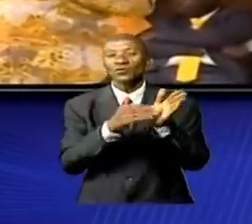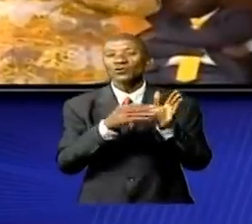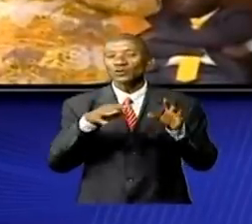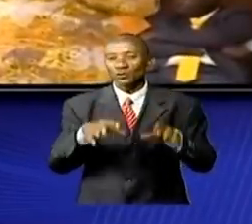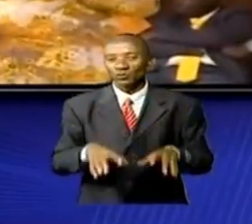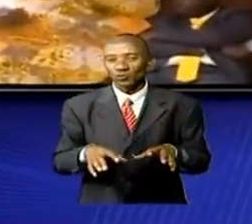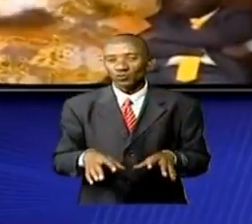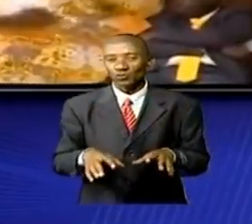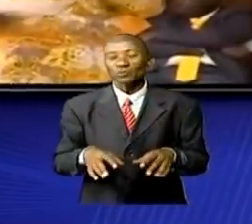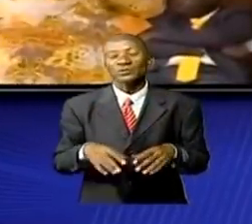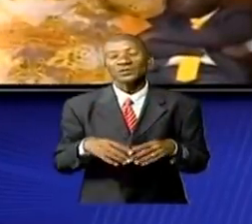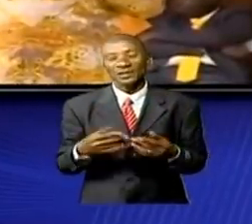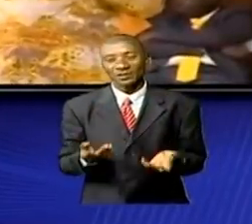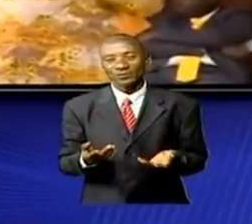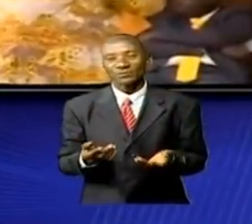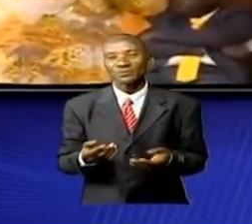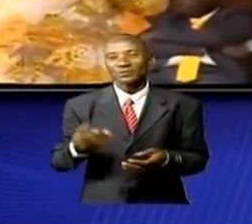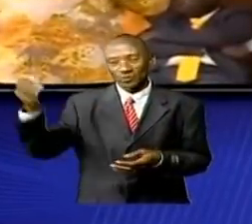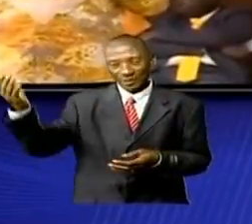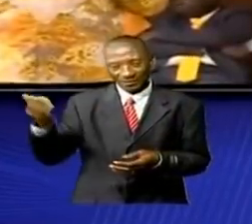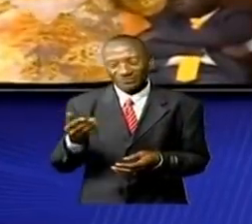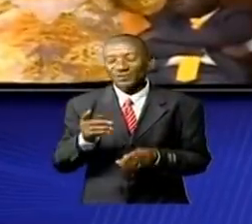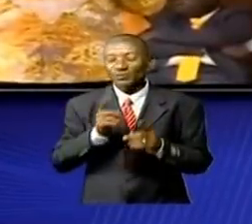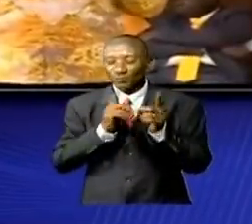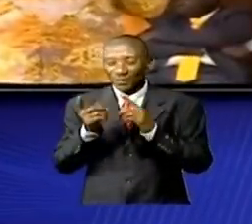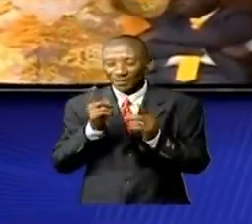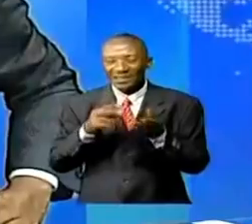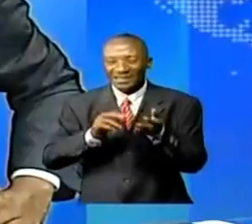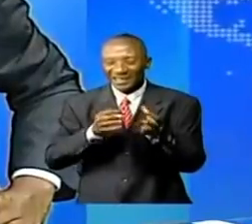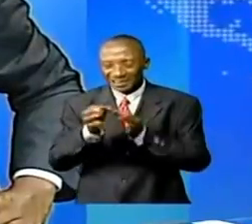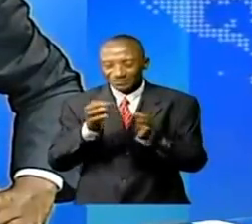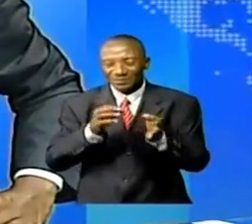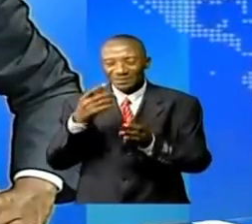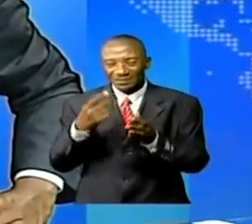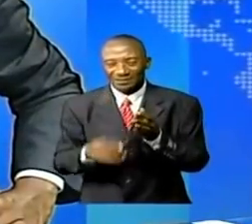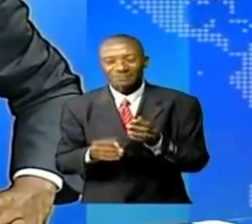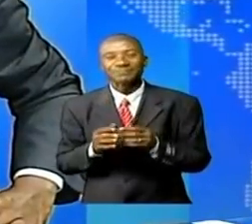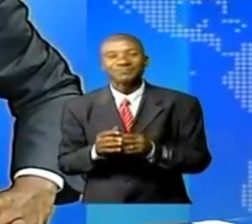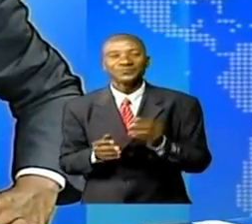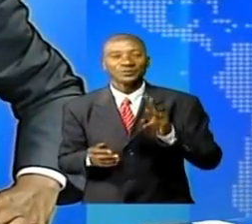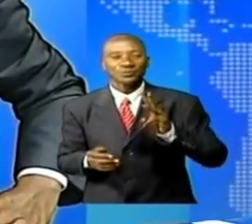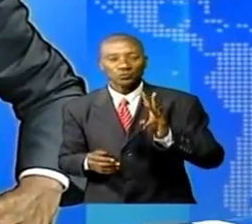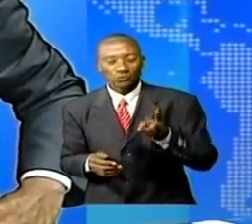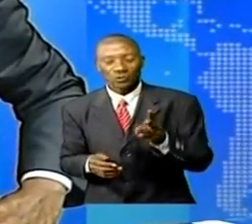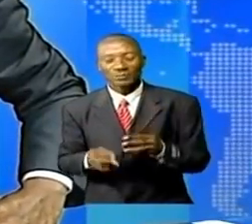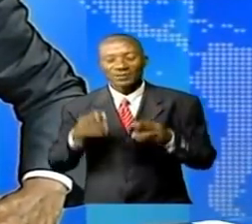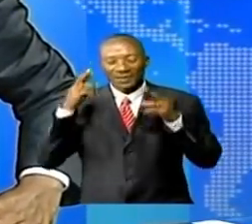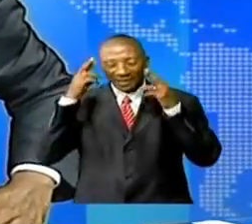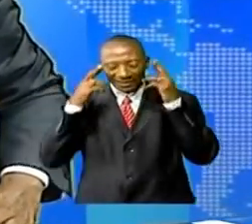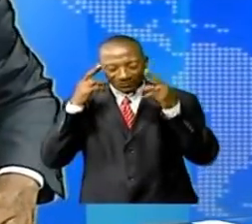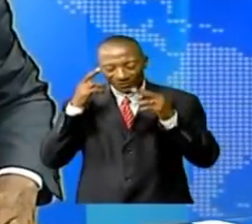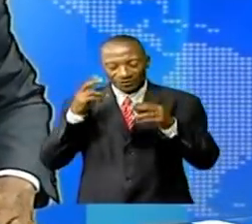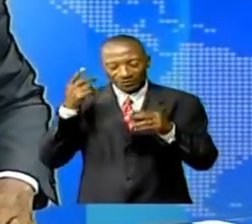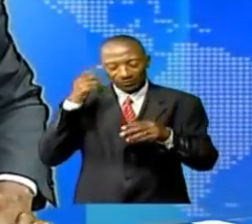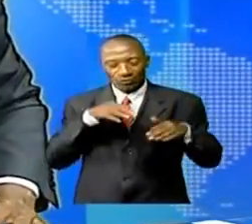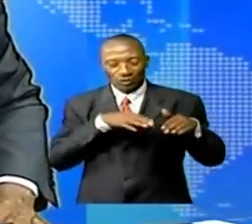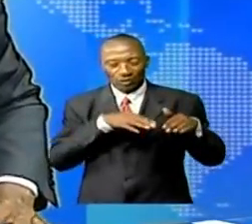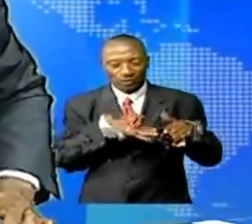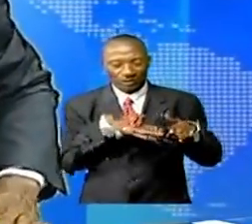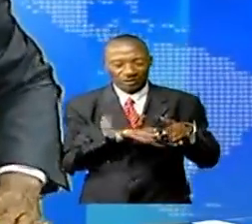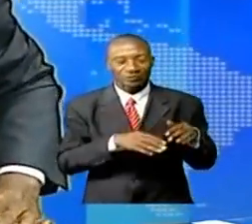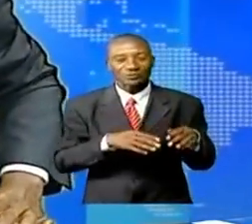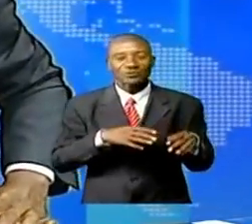suite à ses propos jugés désobligeants. Réfléchir sur la conservation et la protection de la